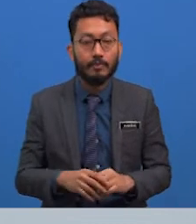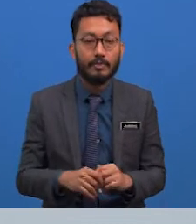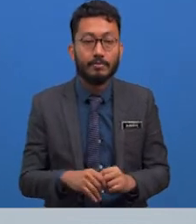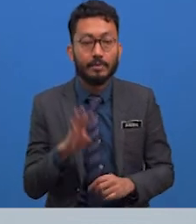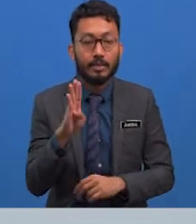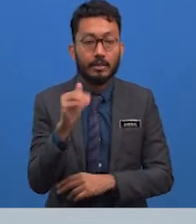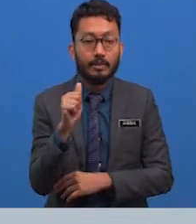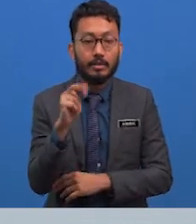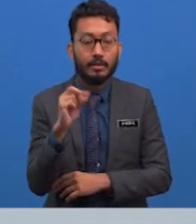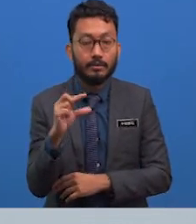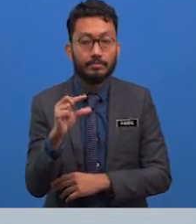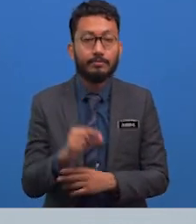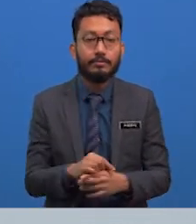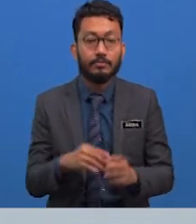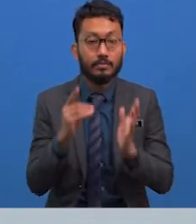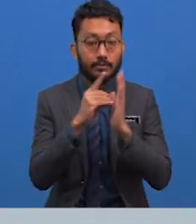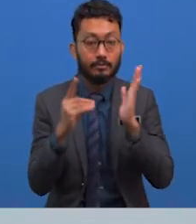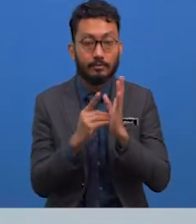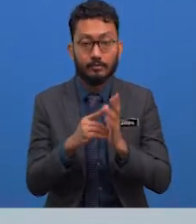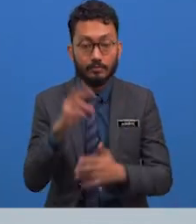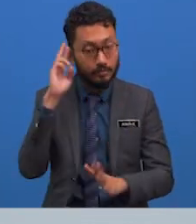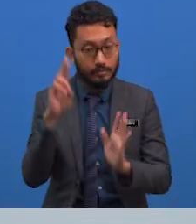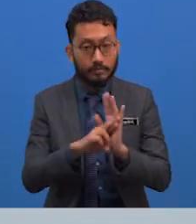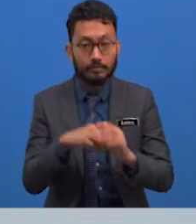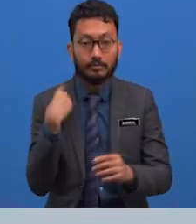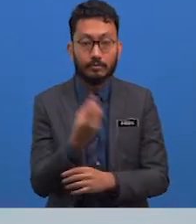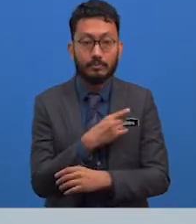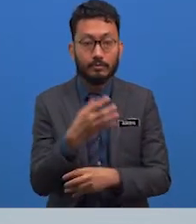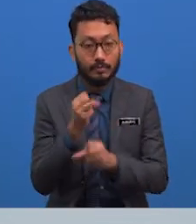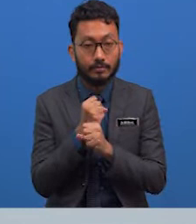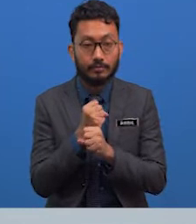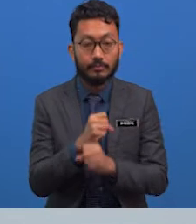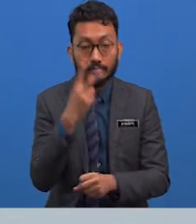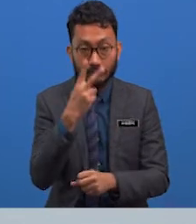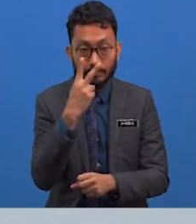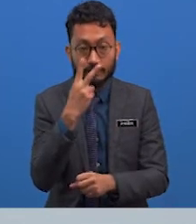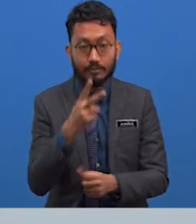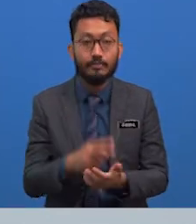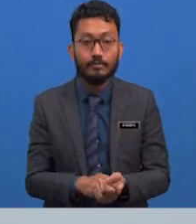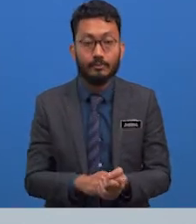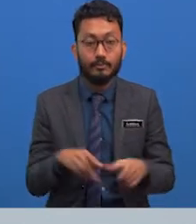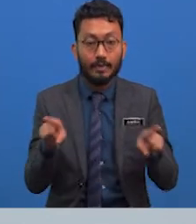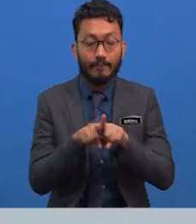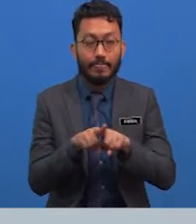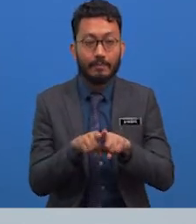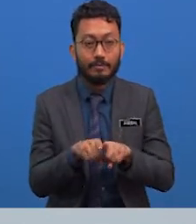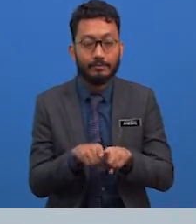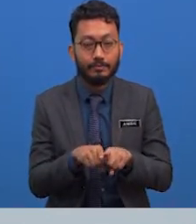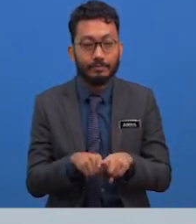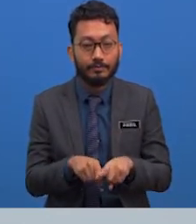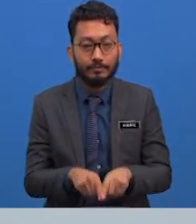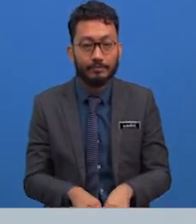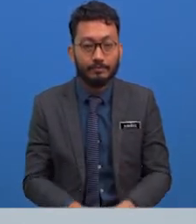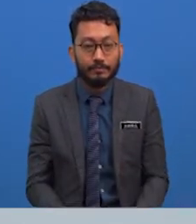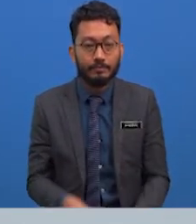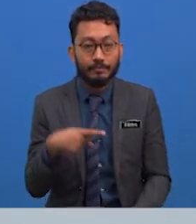PAQ. Berdasarkan rajah juga, kita dapat mengenal pasti sepasang sudut yang sama, iaitu